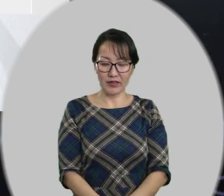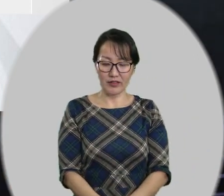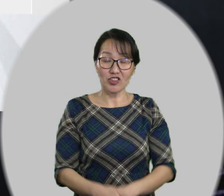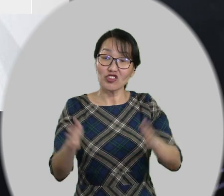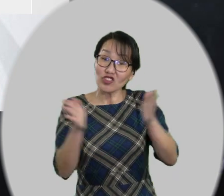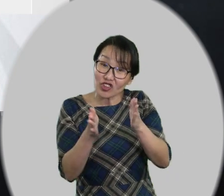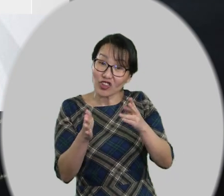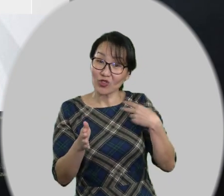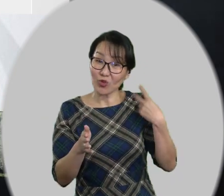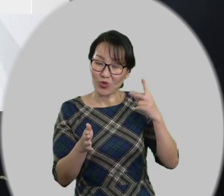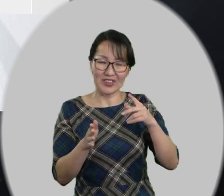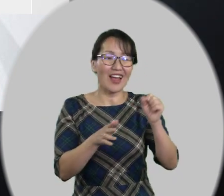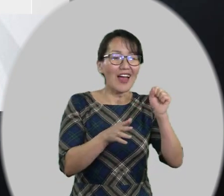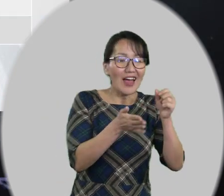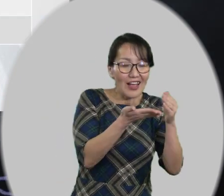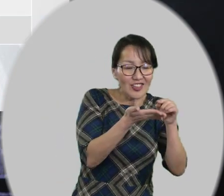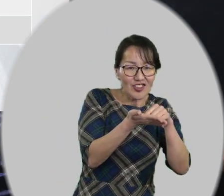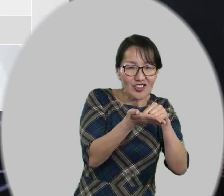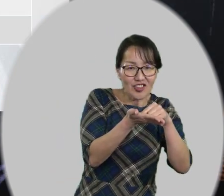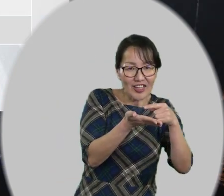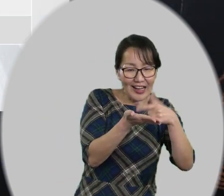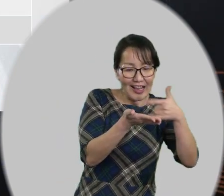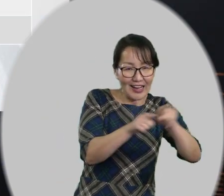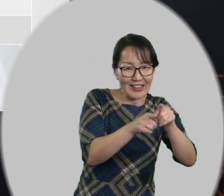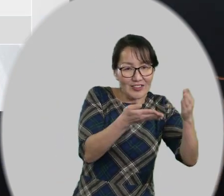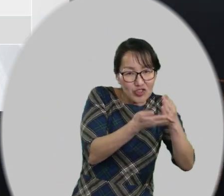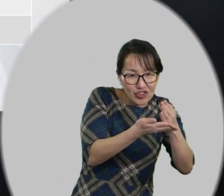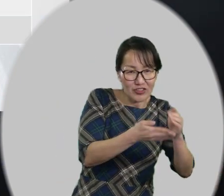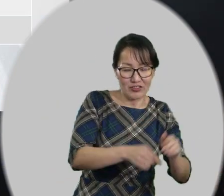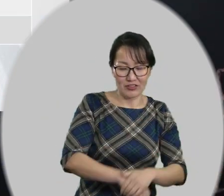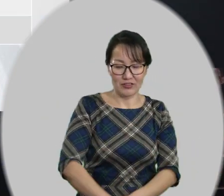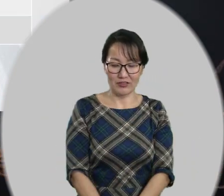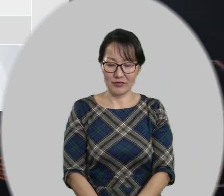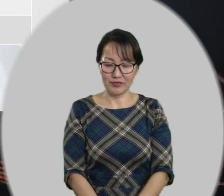За, саяны бас багшийнхан бичсэн жижигхэн гэдэг үг маань алга дарам.